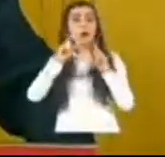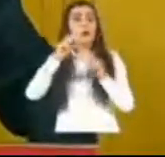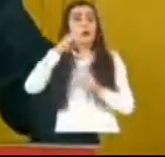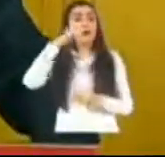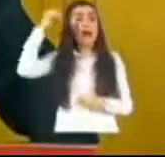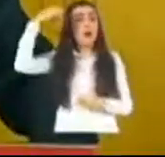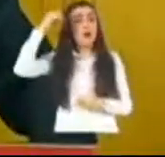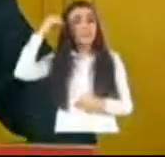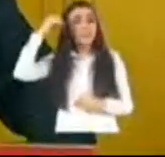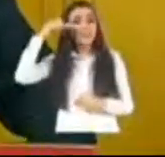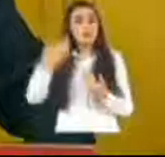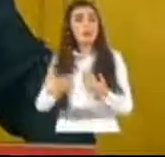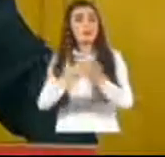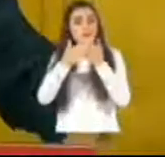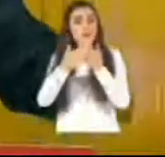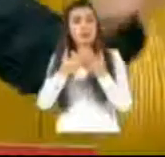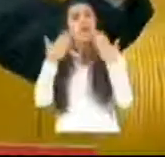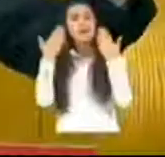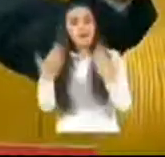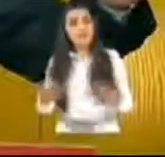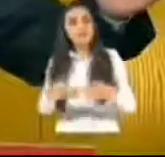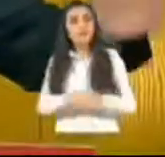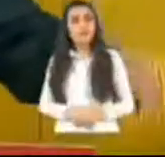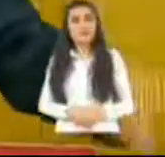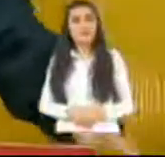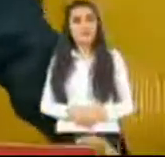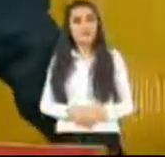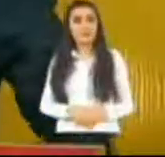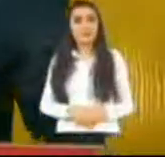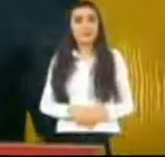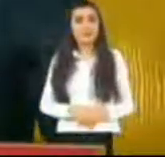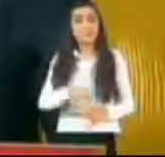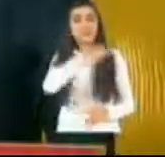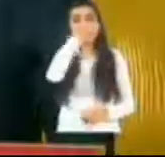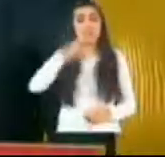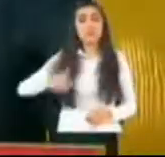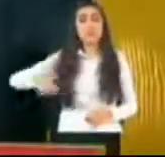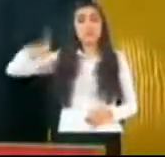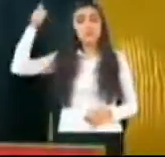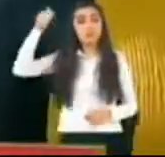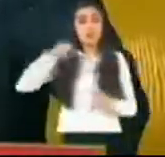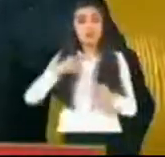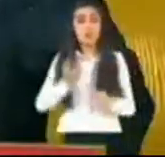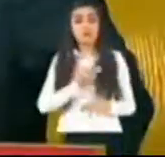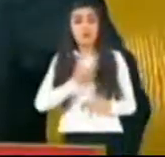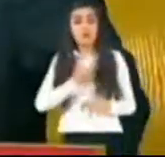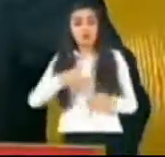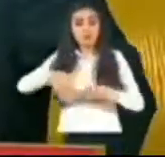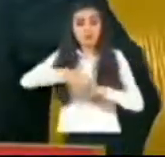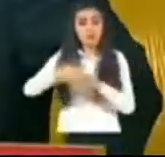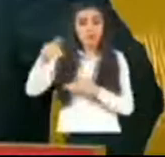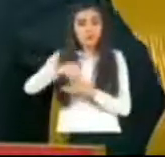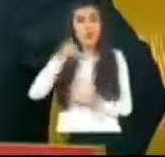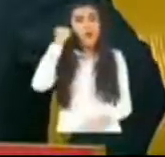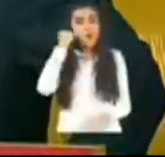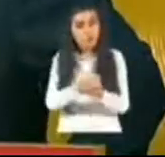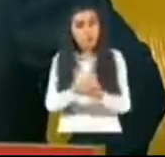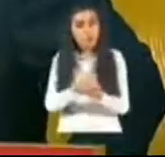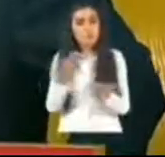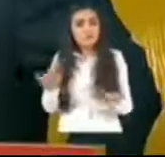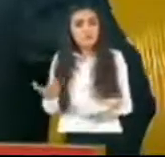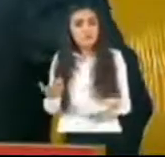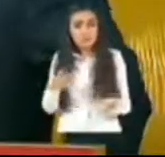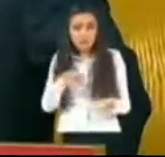Kalkınma Partisi destek midir? Evet. Cumhurbaşkanı kanun önüne gelirse onaylayacak